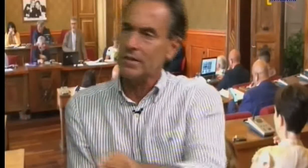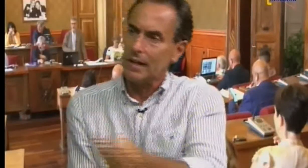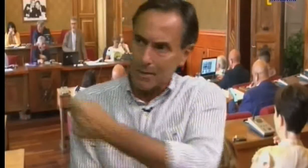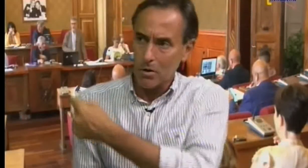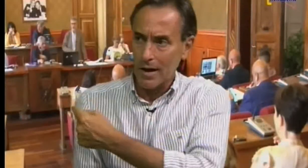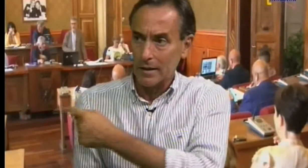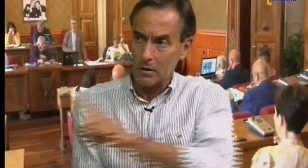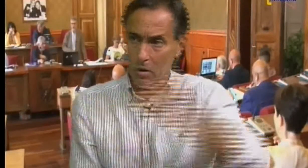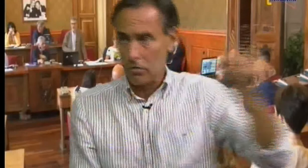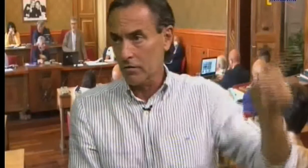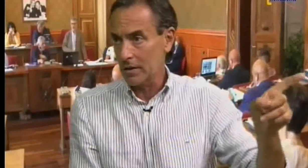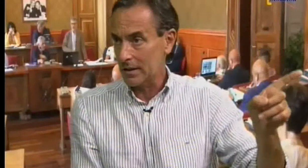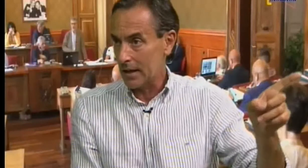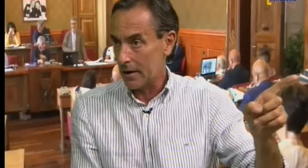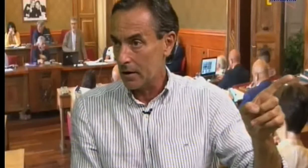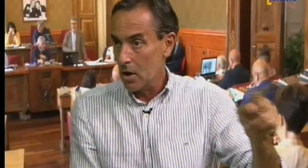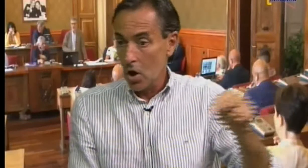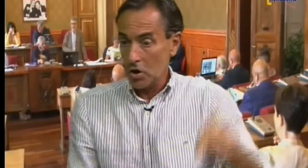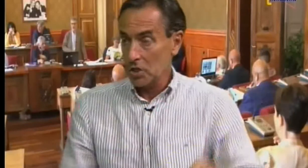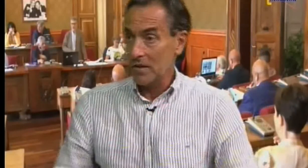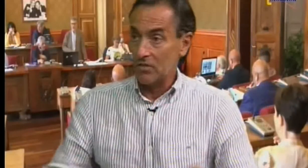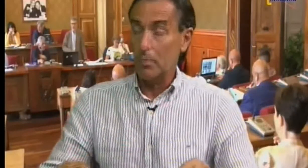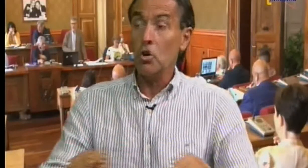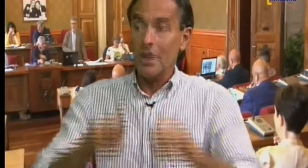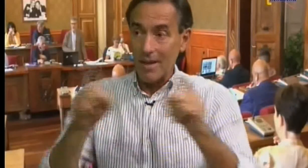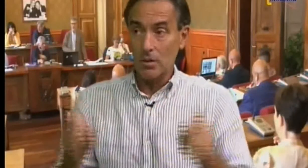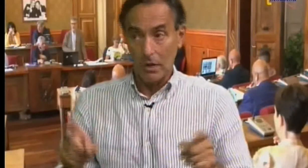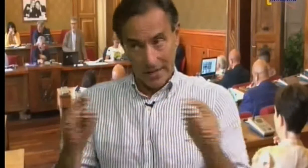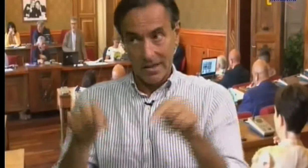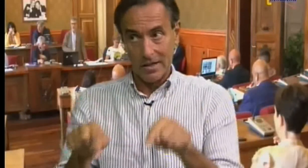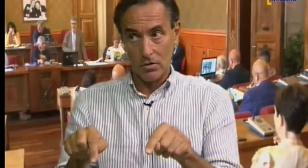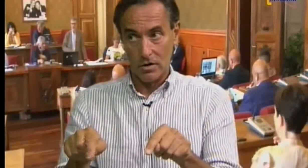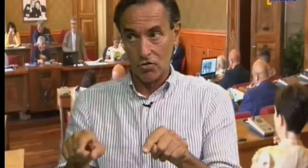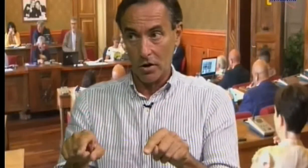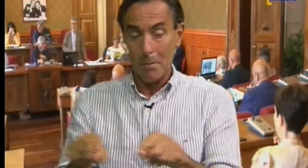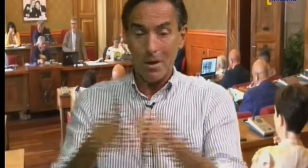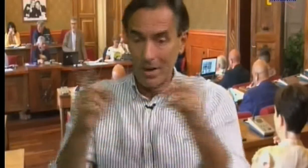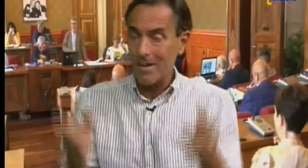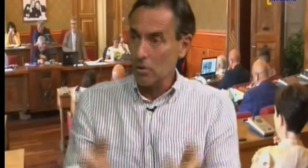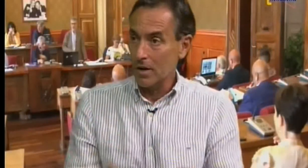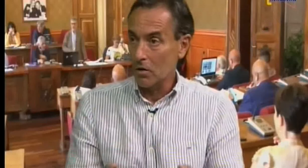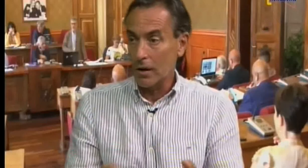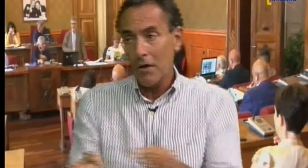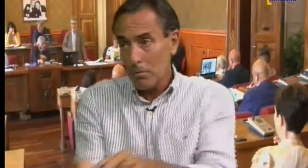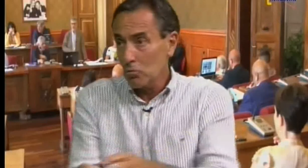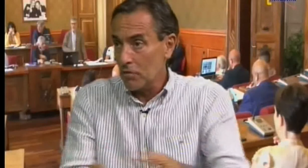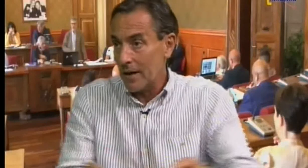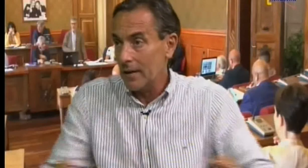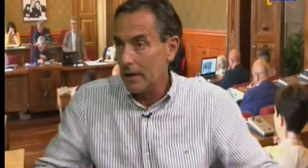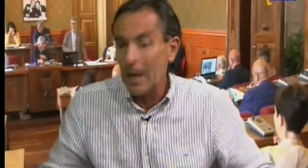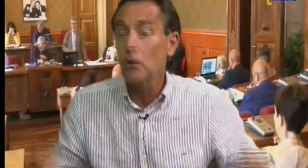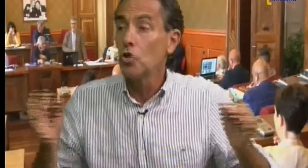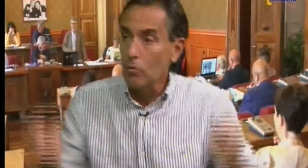5 Stelle l'ha bloccata e loro sono finiti al TAR. Oggi invece, non avendo, il TAR gli ha dato ragione, ma non avendo vincoli, hanno potuto